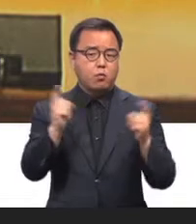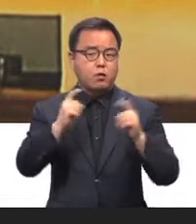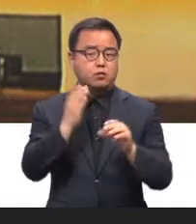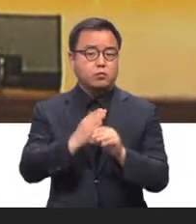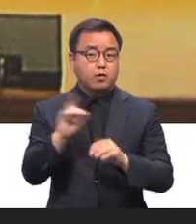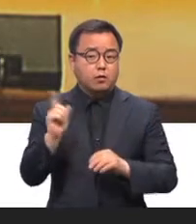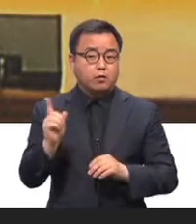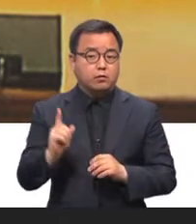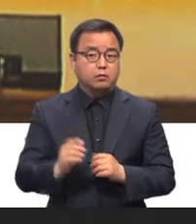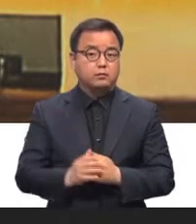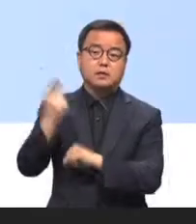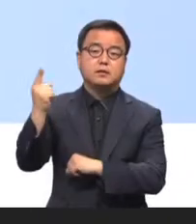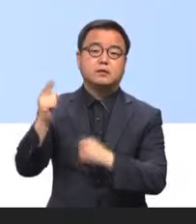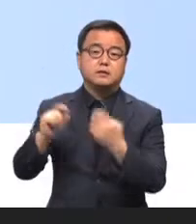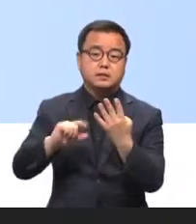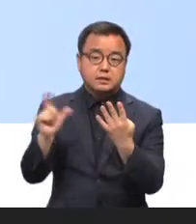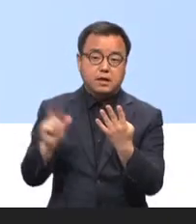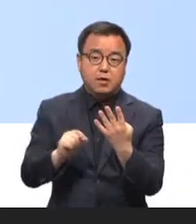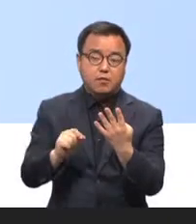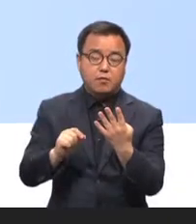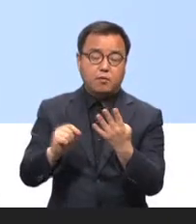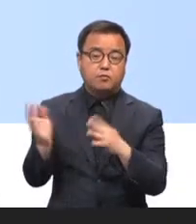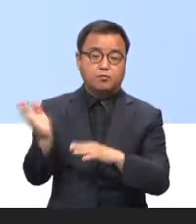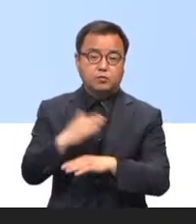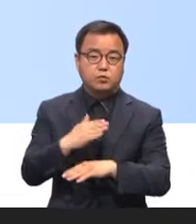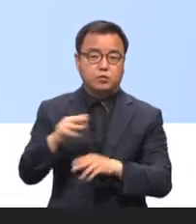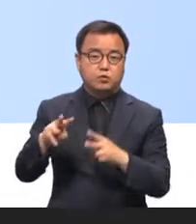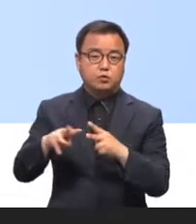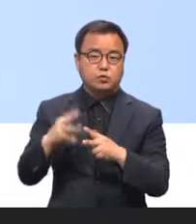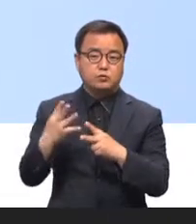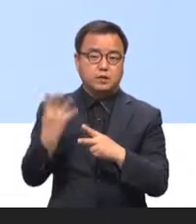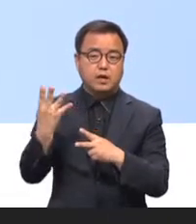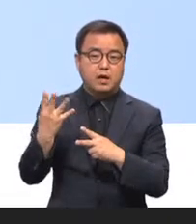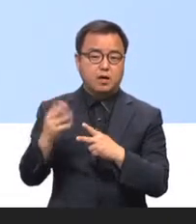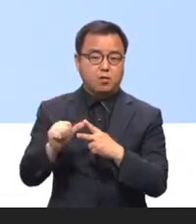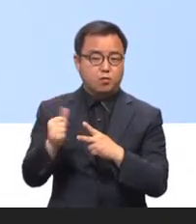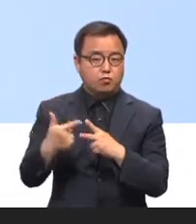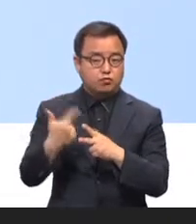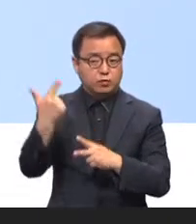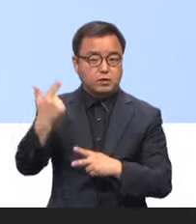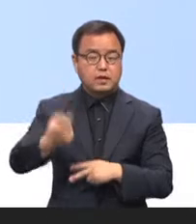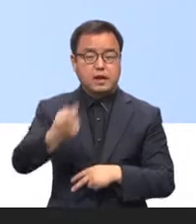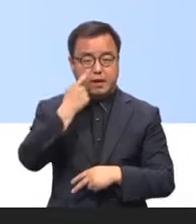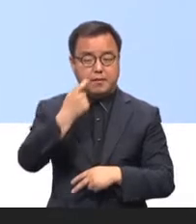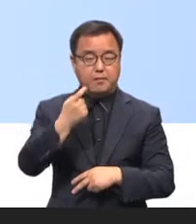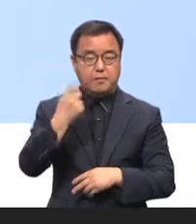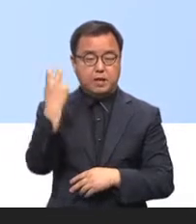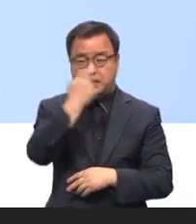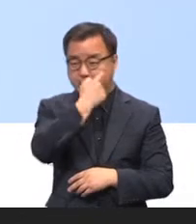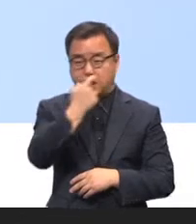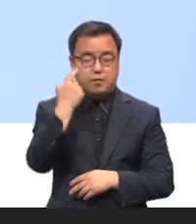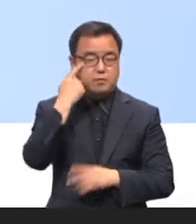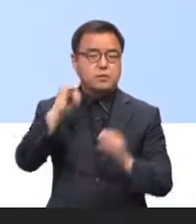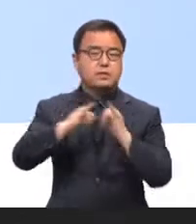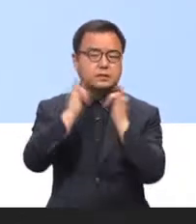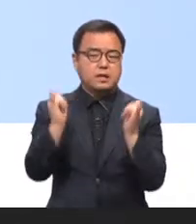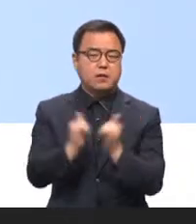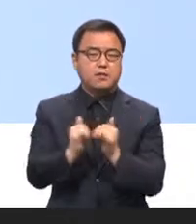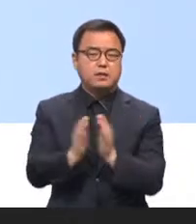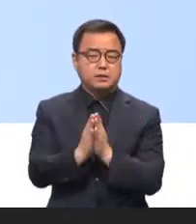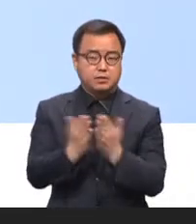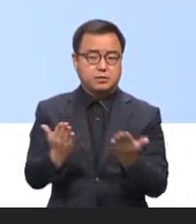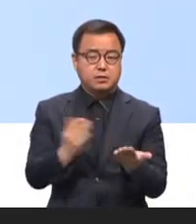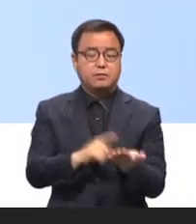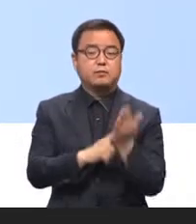어떤 내용인지 소개를 해주시죠 3 4 5 6학년이 배울 1 그 검정 살까 교과서가 공개가 됐는데요 여기에